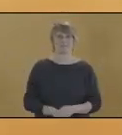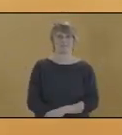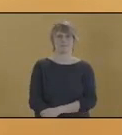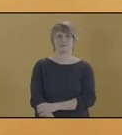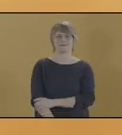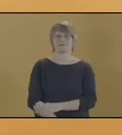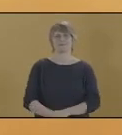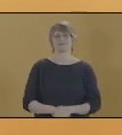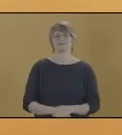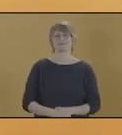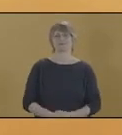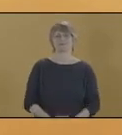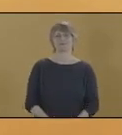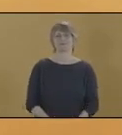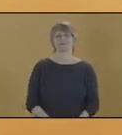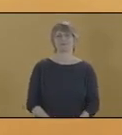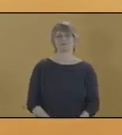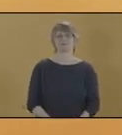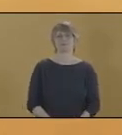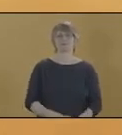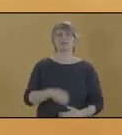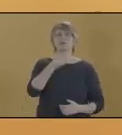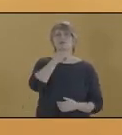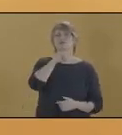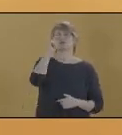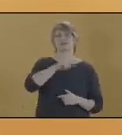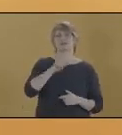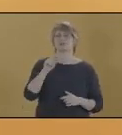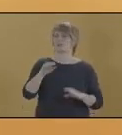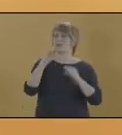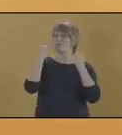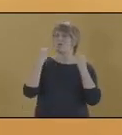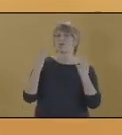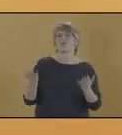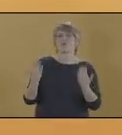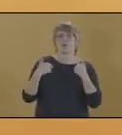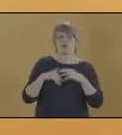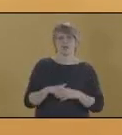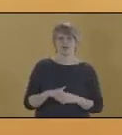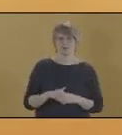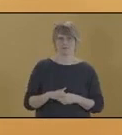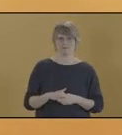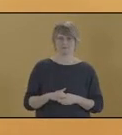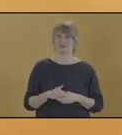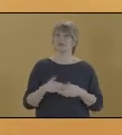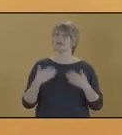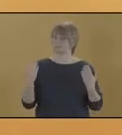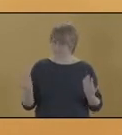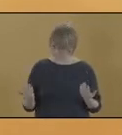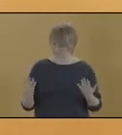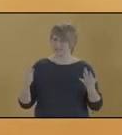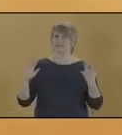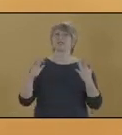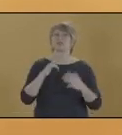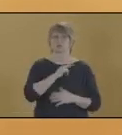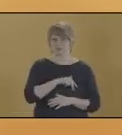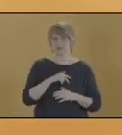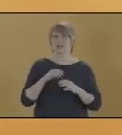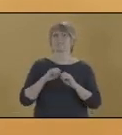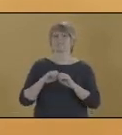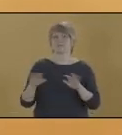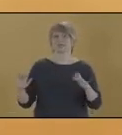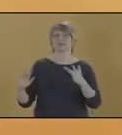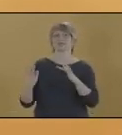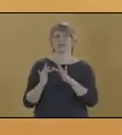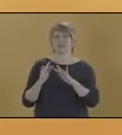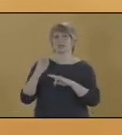Wie informieren sich denn jetzt nun Jugendliche? Nun, zum einen natürlich viel auch über das Netz, über soziale Medien, aber